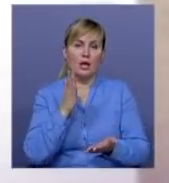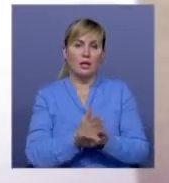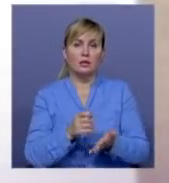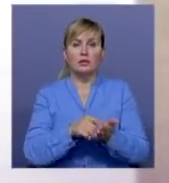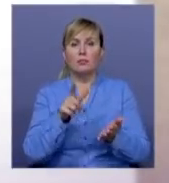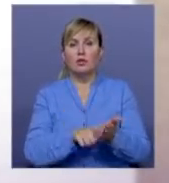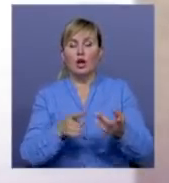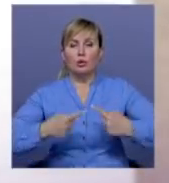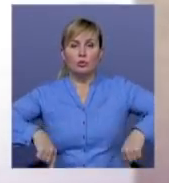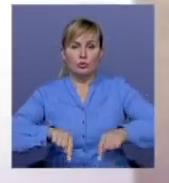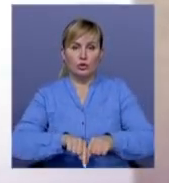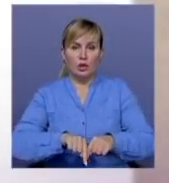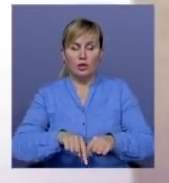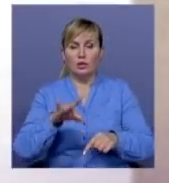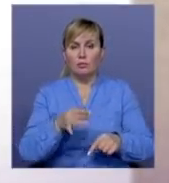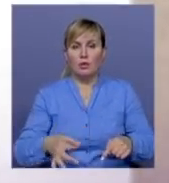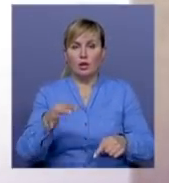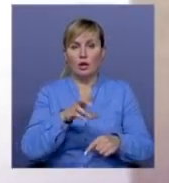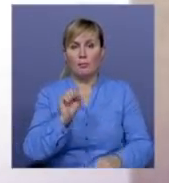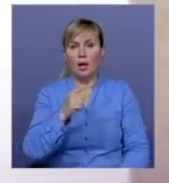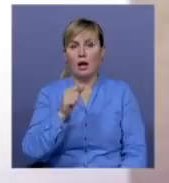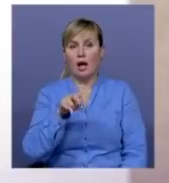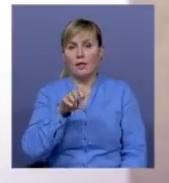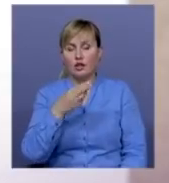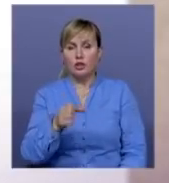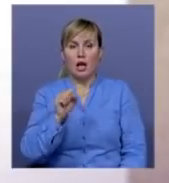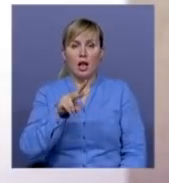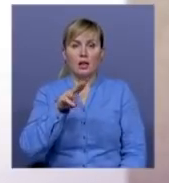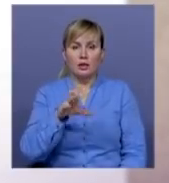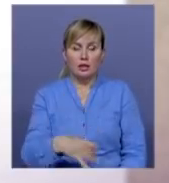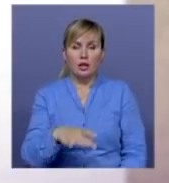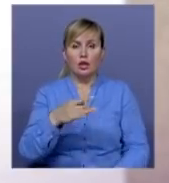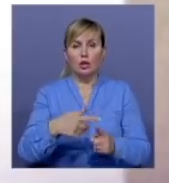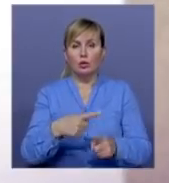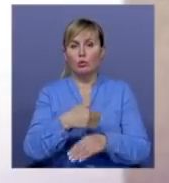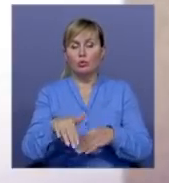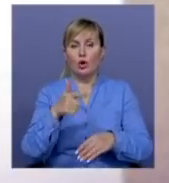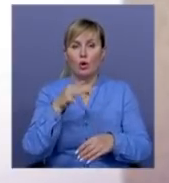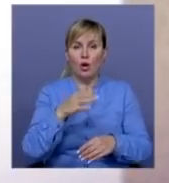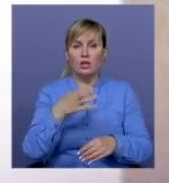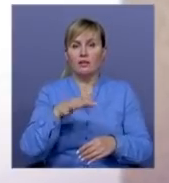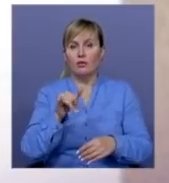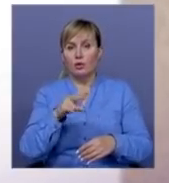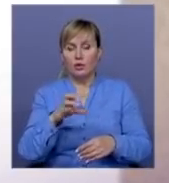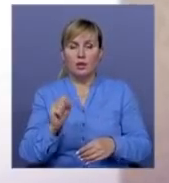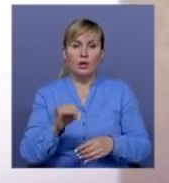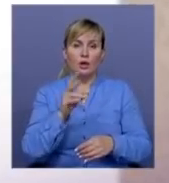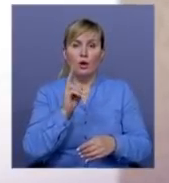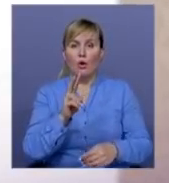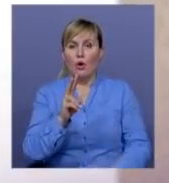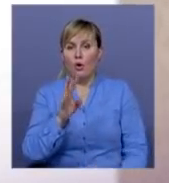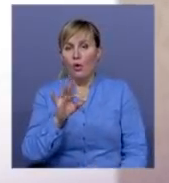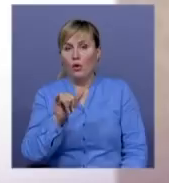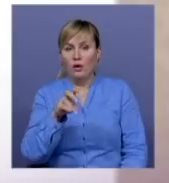17 участков, в частности микрорайон Баганашил, Алтай-1, а также пересечение улиц Гоголя Сейфуллина и Гоголя Кунаева,